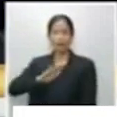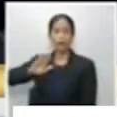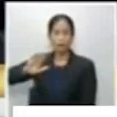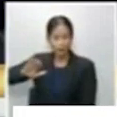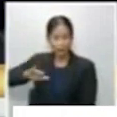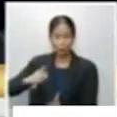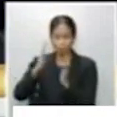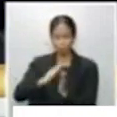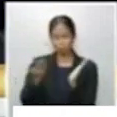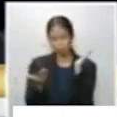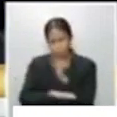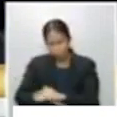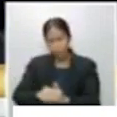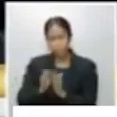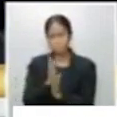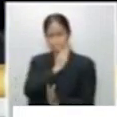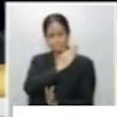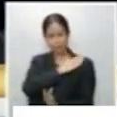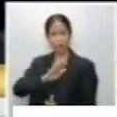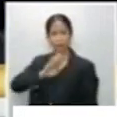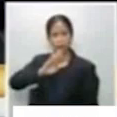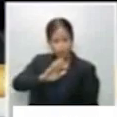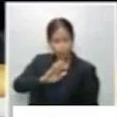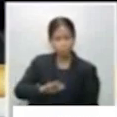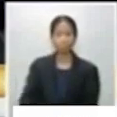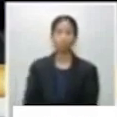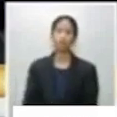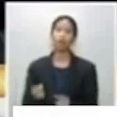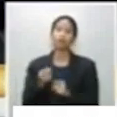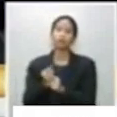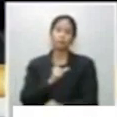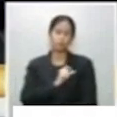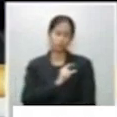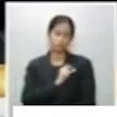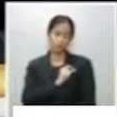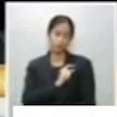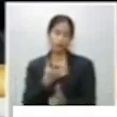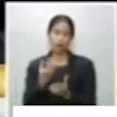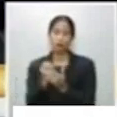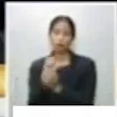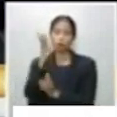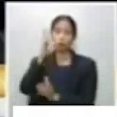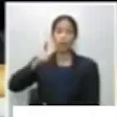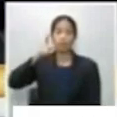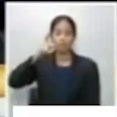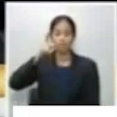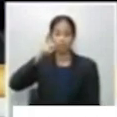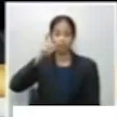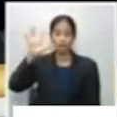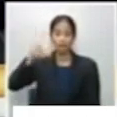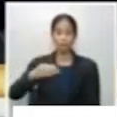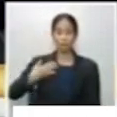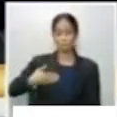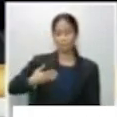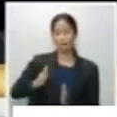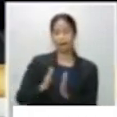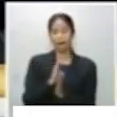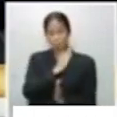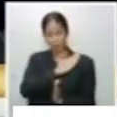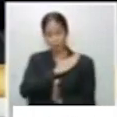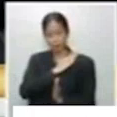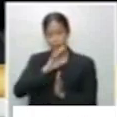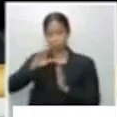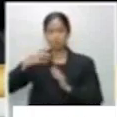ใช้กุศโลบายต้นไม้ใหญ่ๆเอาจีวรไปห่มไว้ใครมาตัดบา